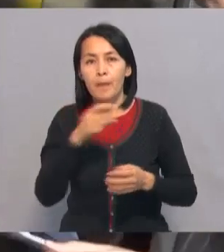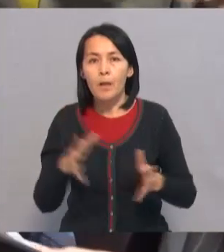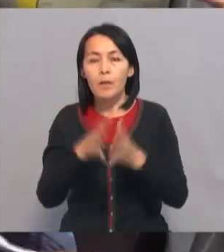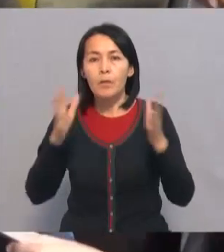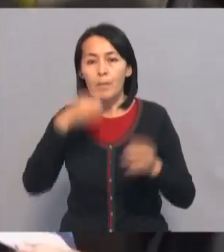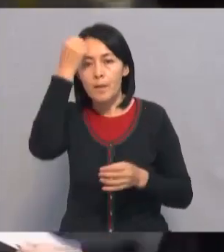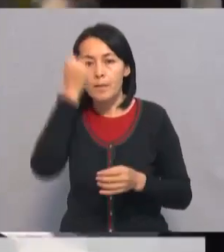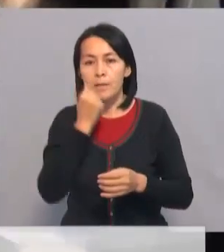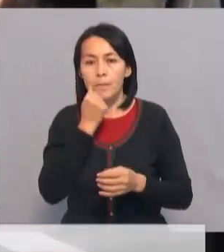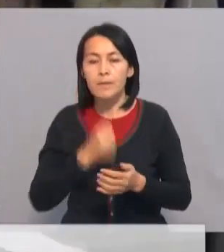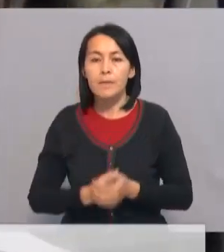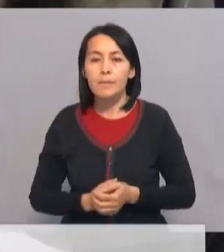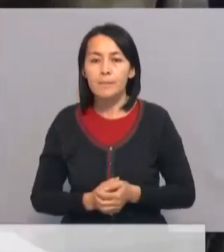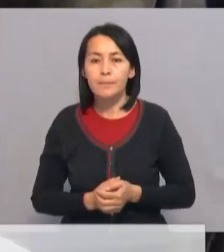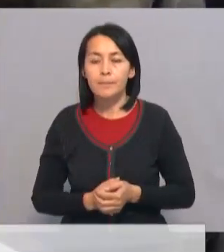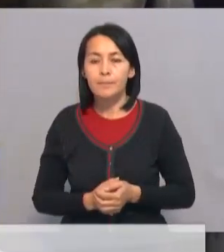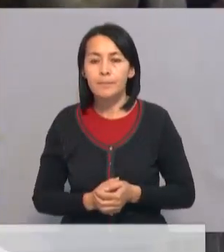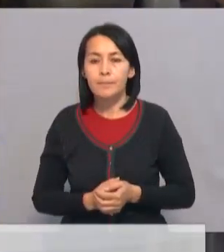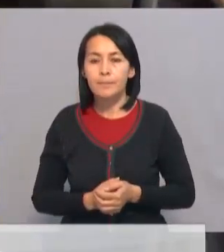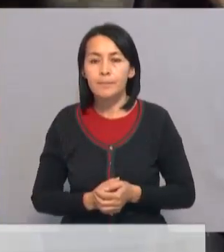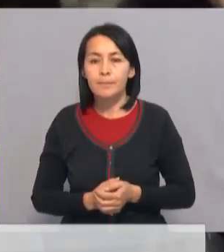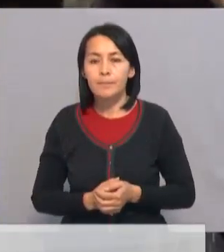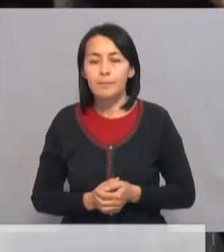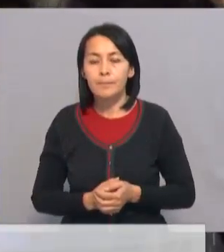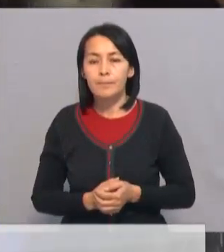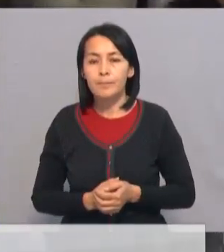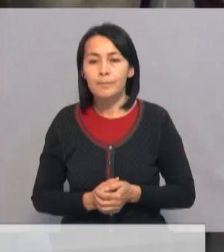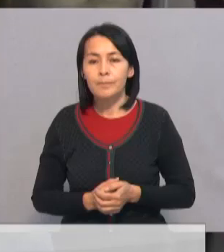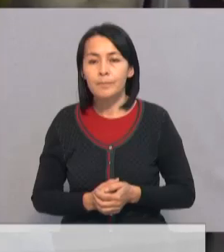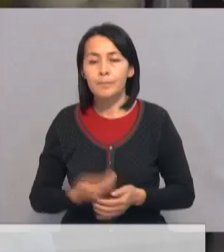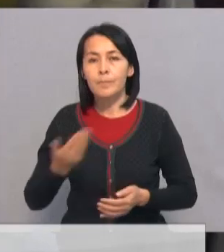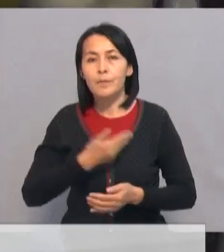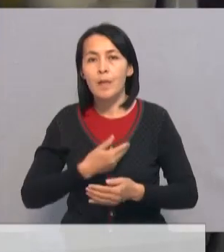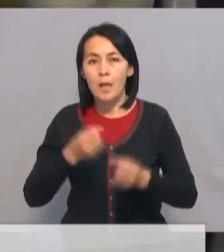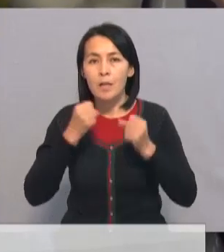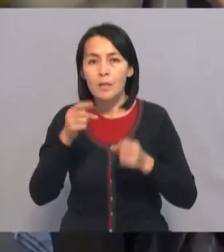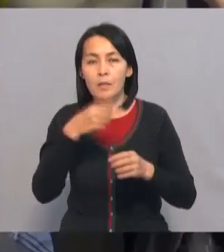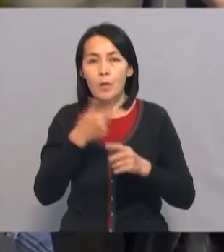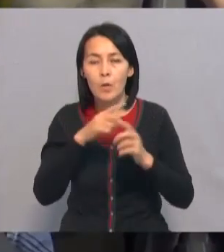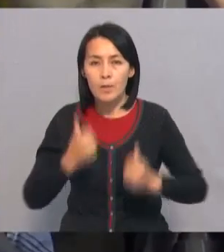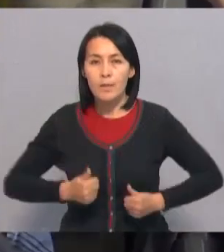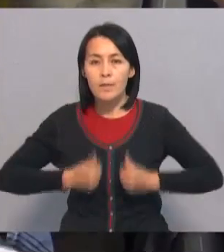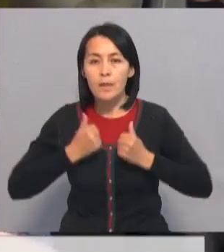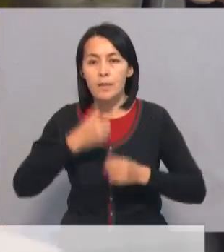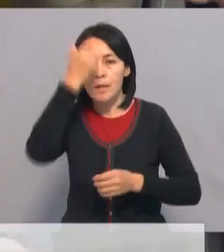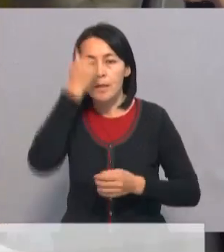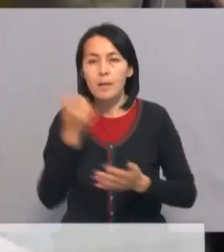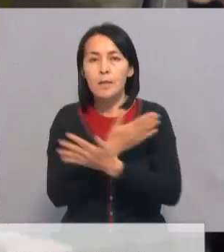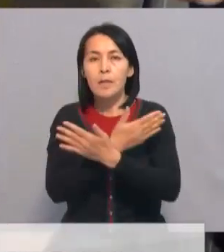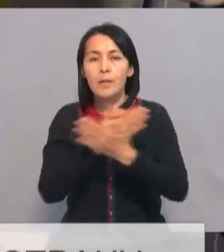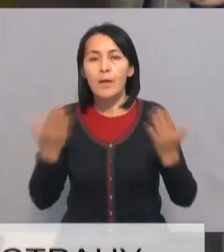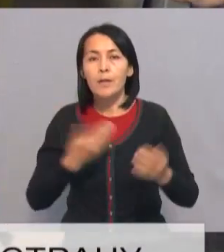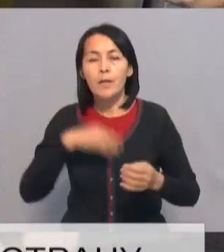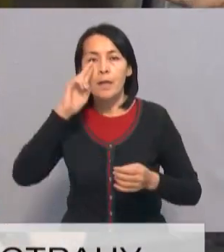вам спасибо за теплый радостный прием. Наши спортсмены очень старались, чтобы про